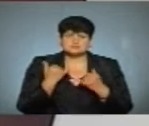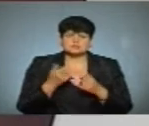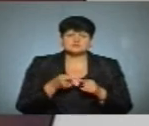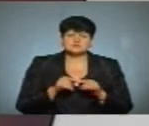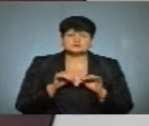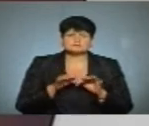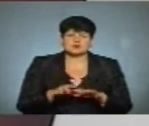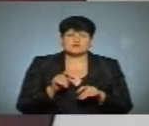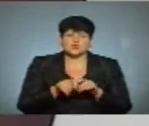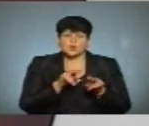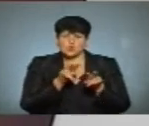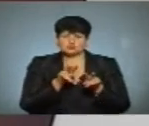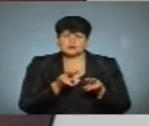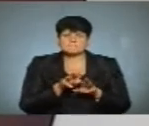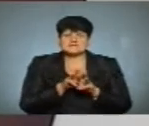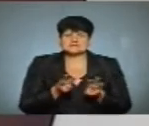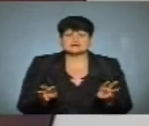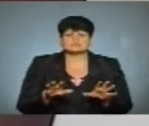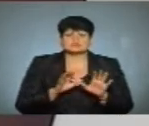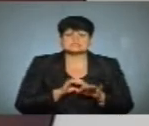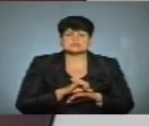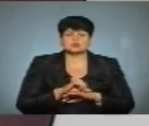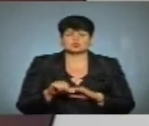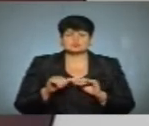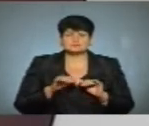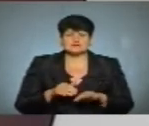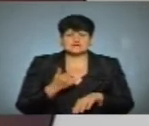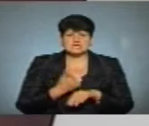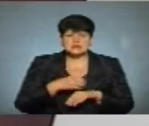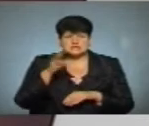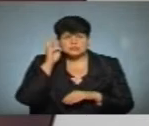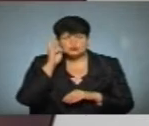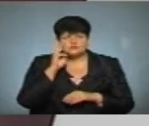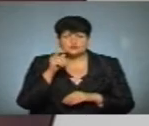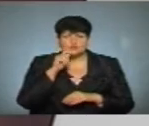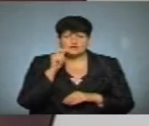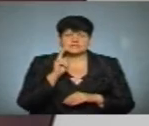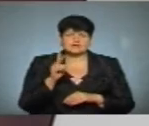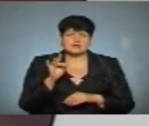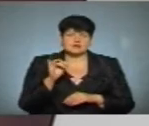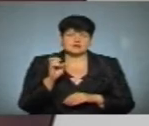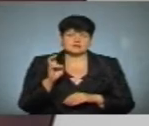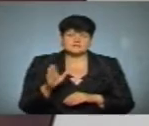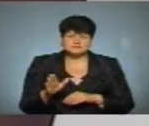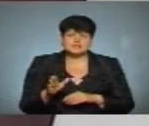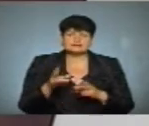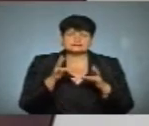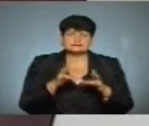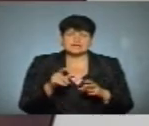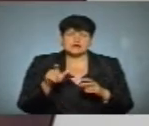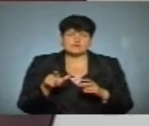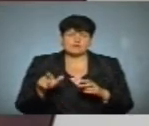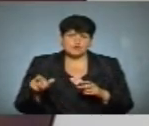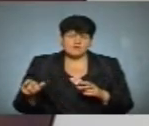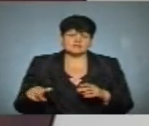справу контролює Міністерство закордонних справ та Генеральне консульство України у Кракові. За її словами, травмованим надали житло, з